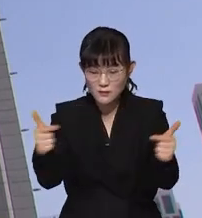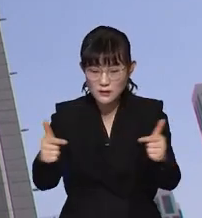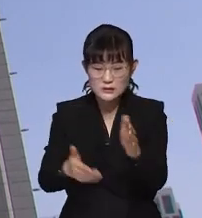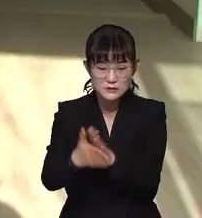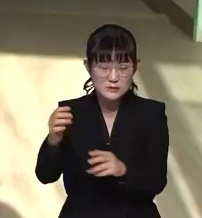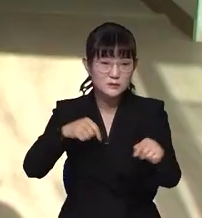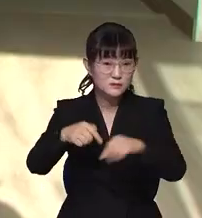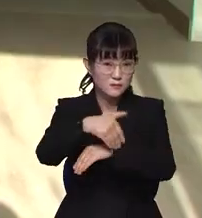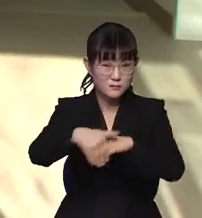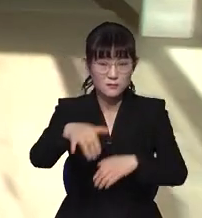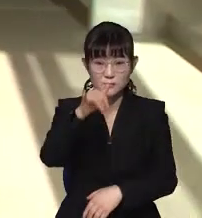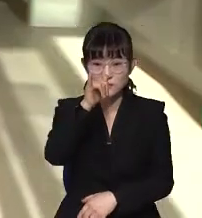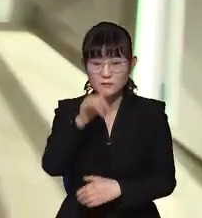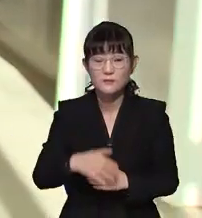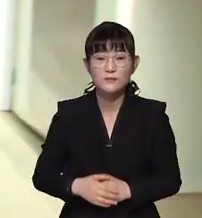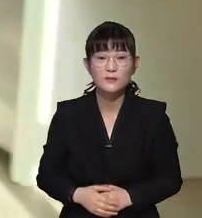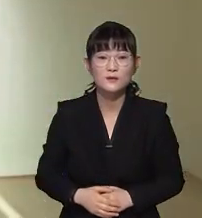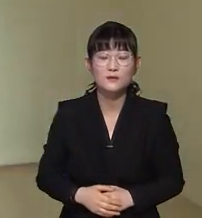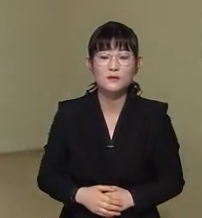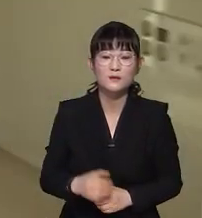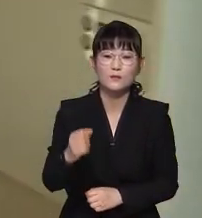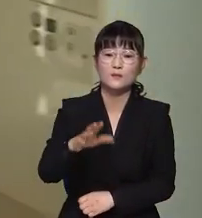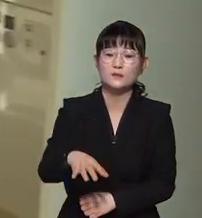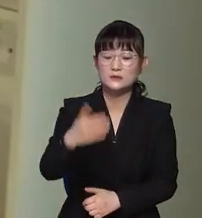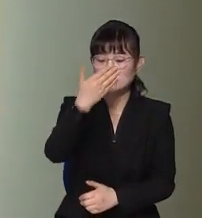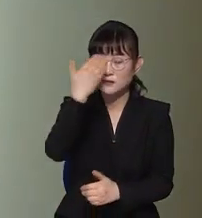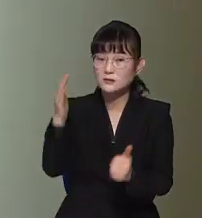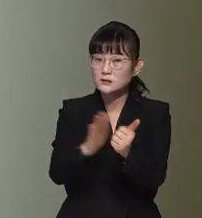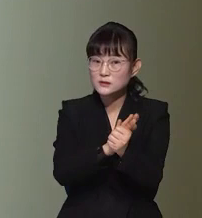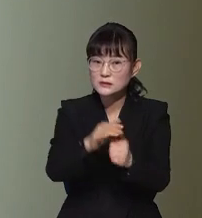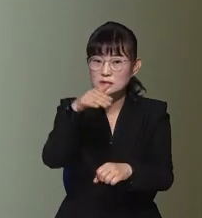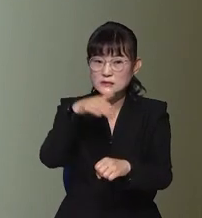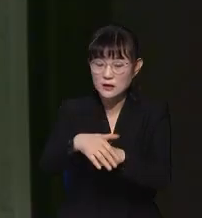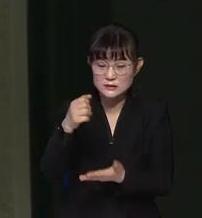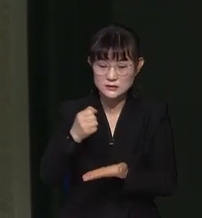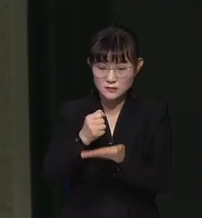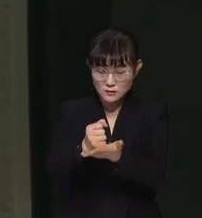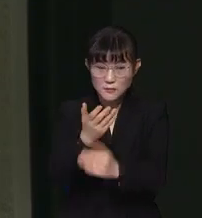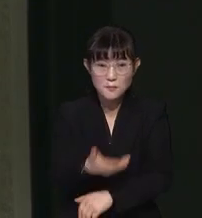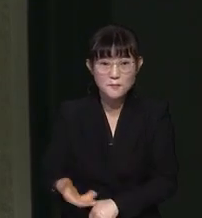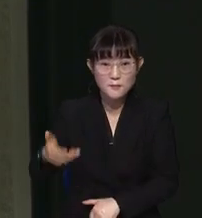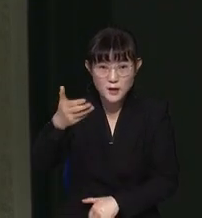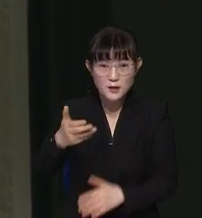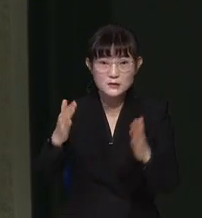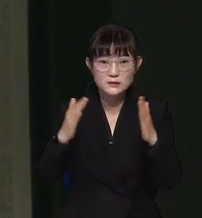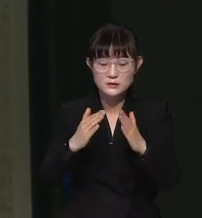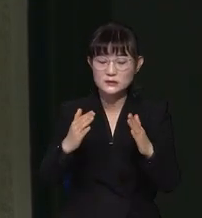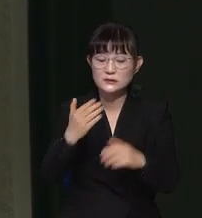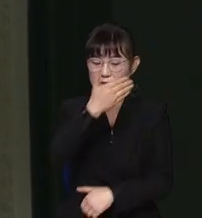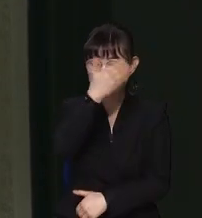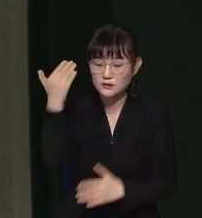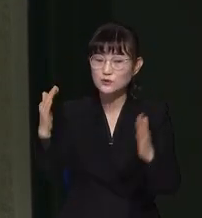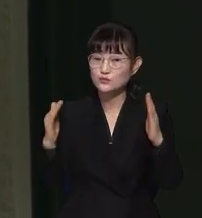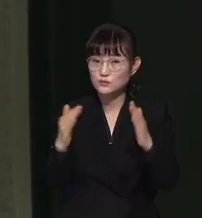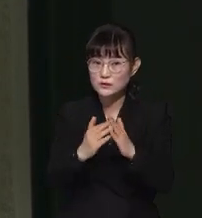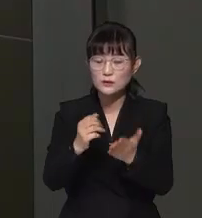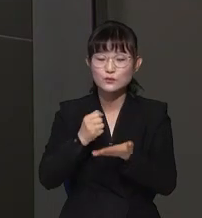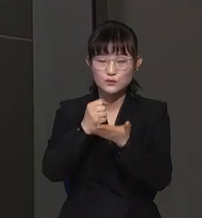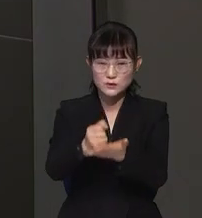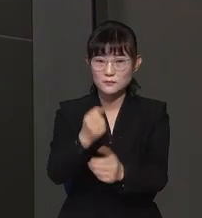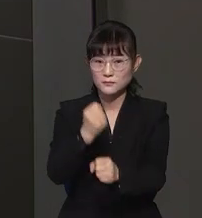시행됩니다 우선 기존 청년 우대형 청약통장을 업그레이드한 청년 주택 드림 청약통장이